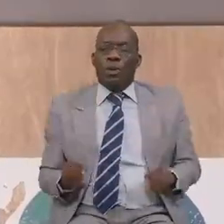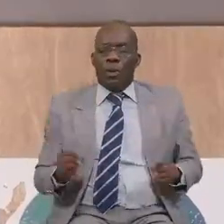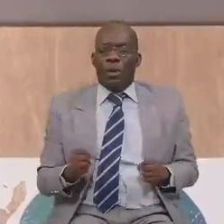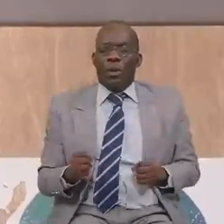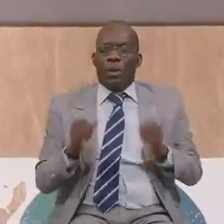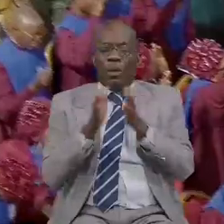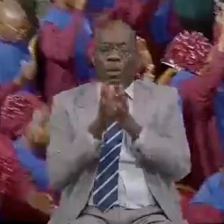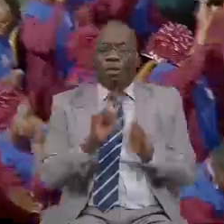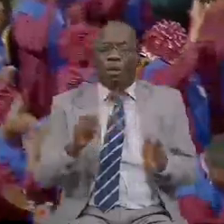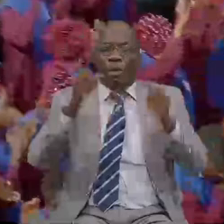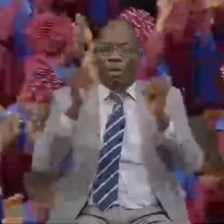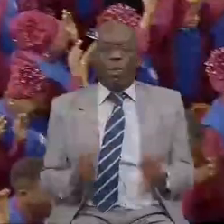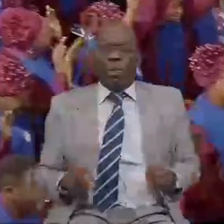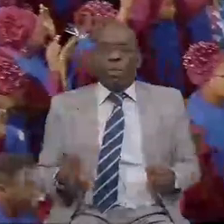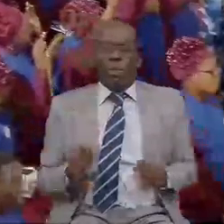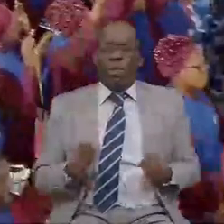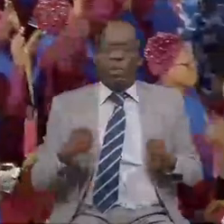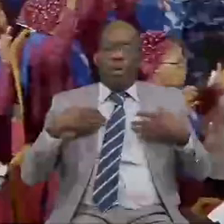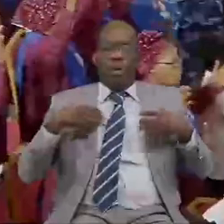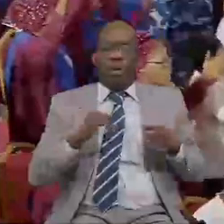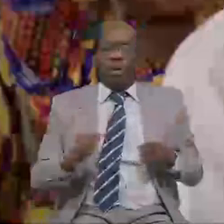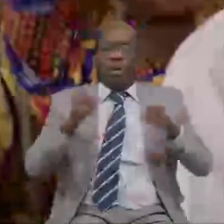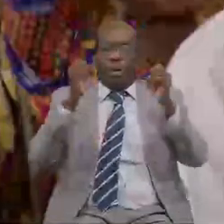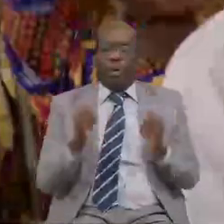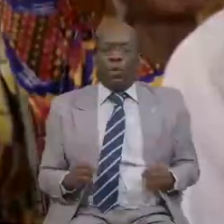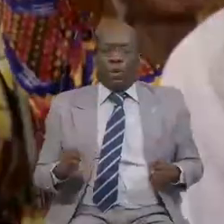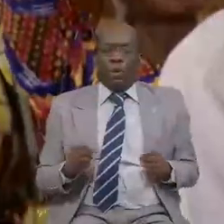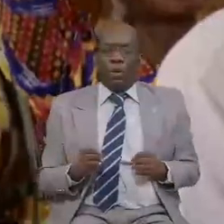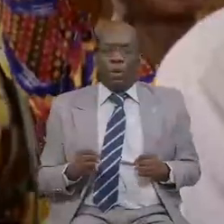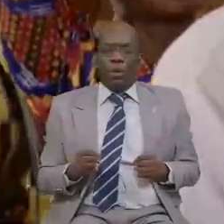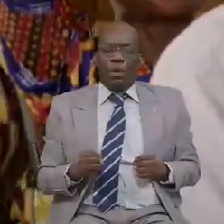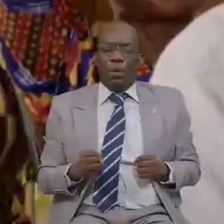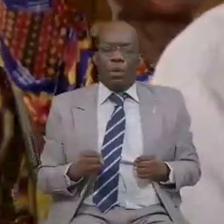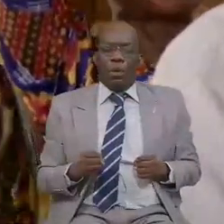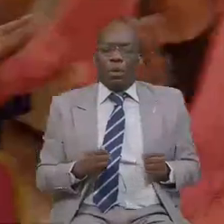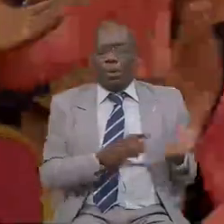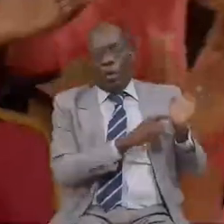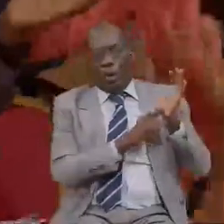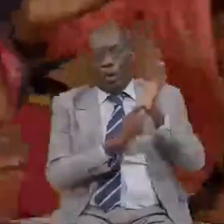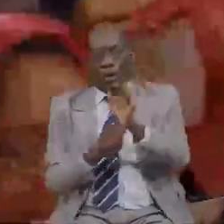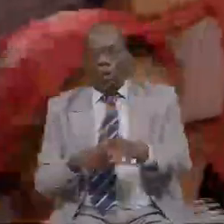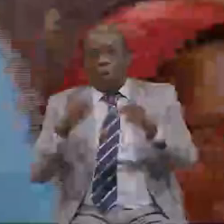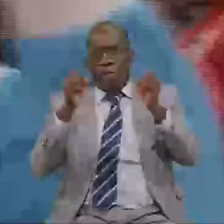la prière, la puissance de la guérison, la puissance de la démonstration,